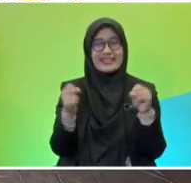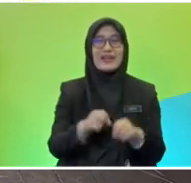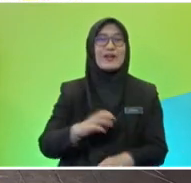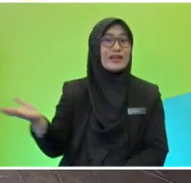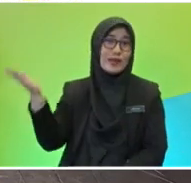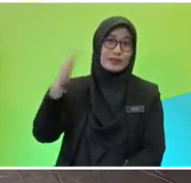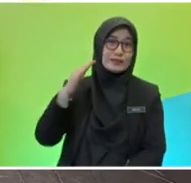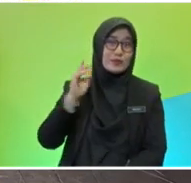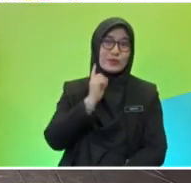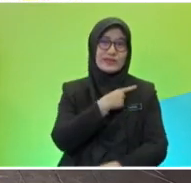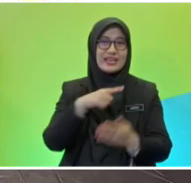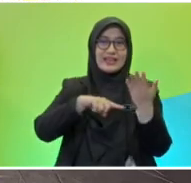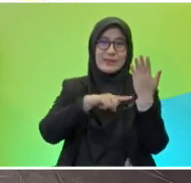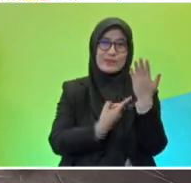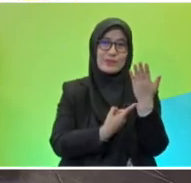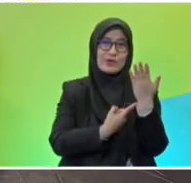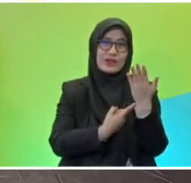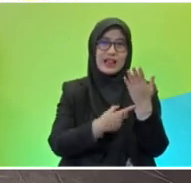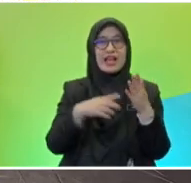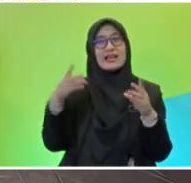kita mulakan.